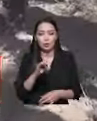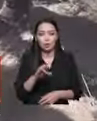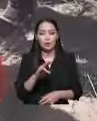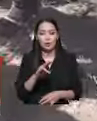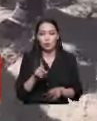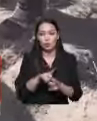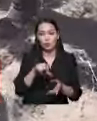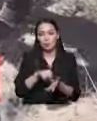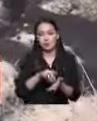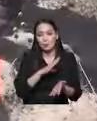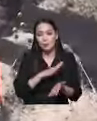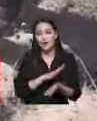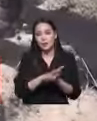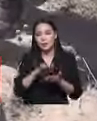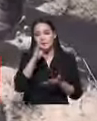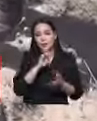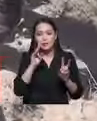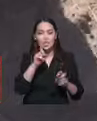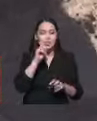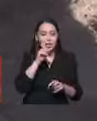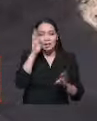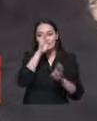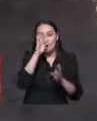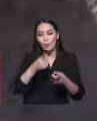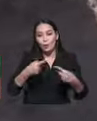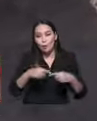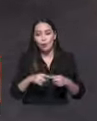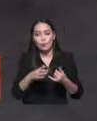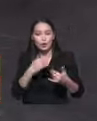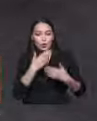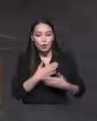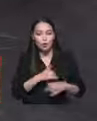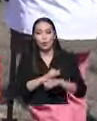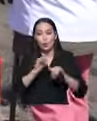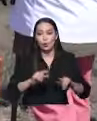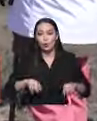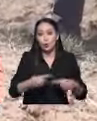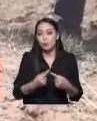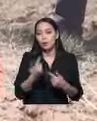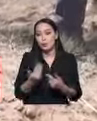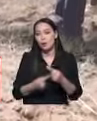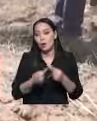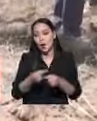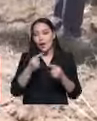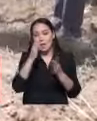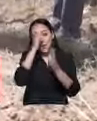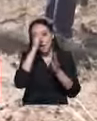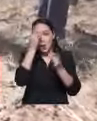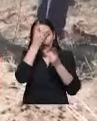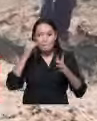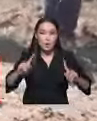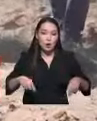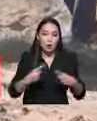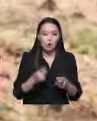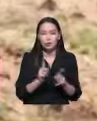Өңір басшысы «Таза Қазақстан» жастардың табиғатқа, туған жеріне деген сүйіспеншілігін арттырып, сол арқылы экологиялық мәдениетін қалыптастыруға ықпал